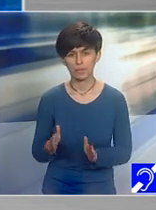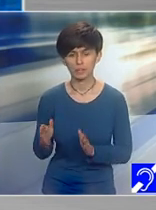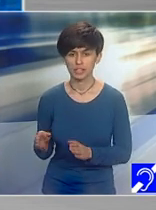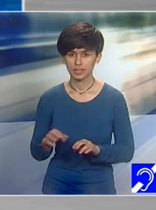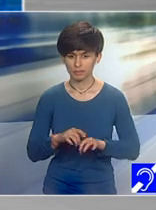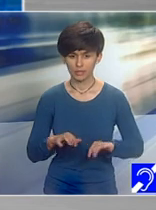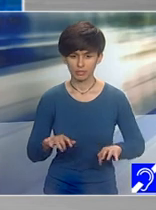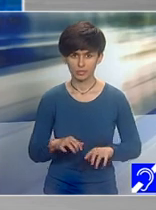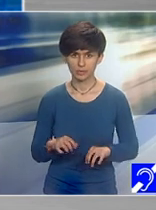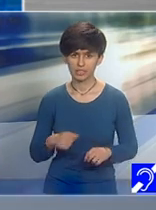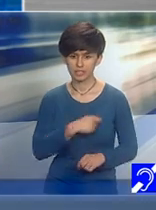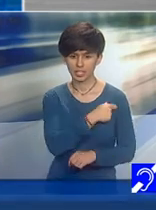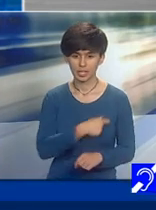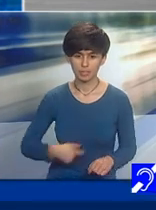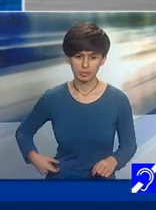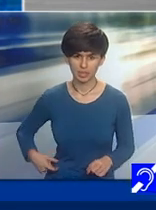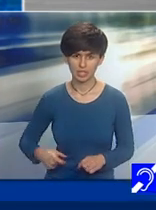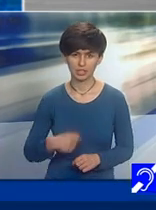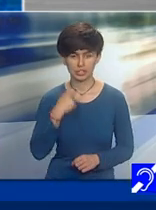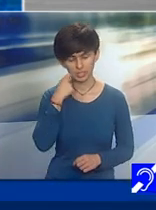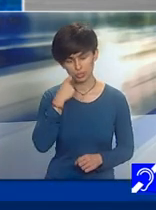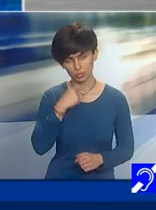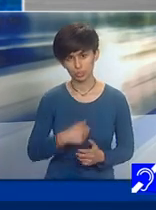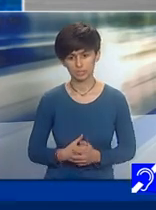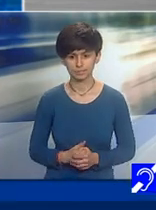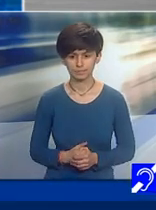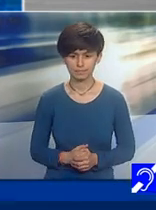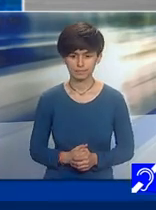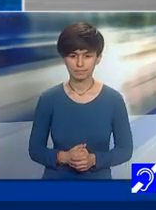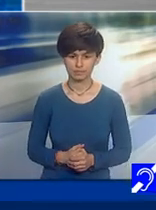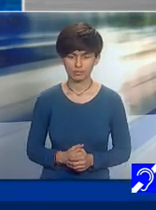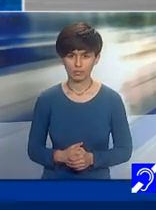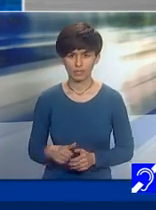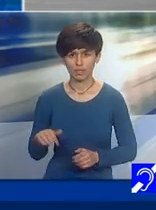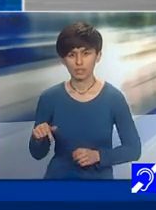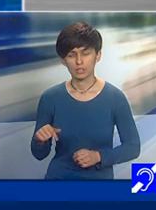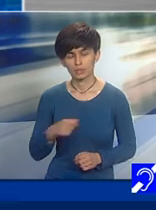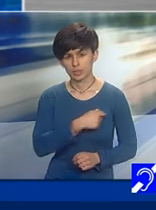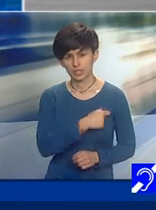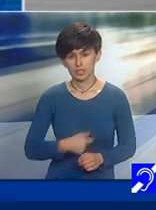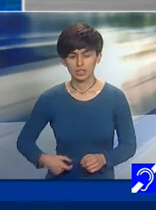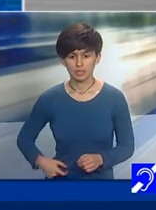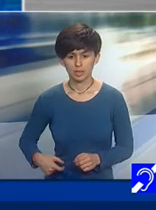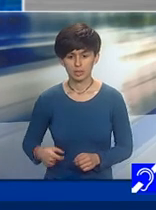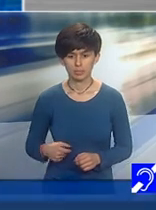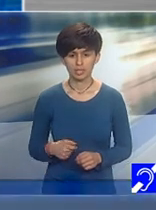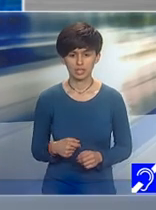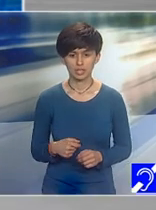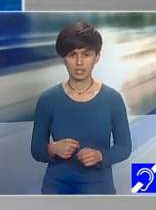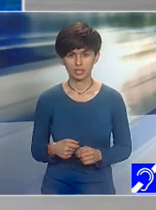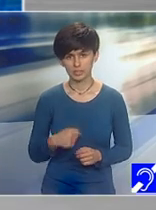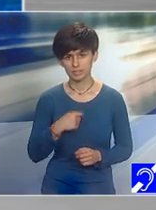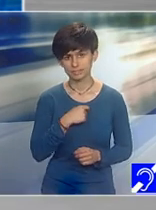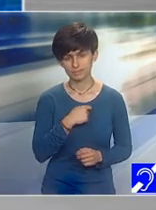informatizare a primăriei Cluj-Napoca. În acest moment, în primăria Cluj-Napoca se poate plăti online, se pot plăti